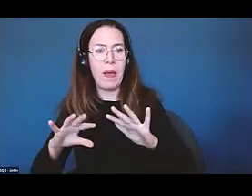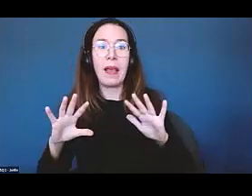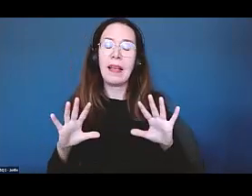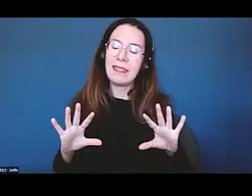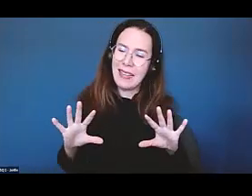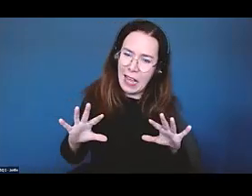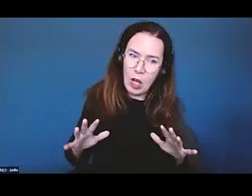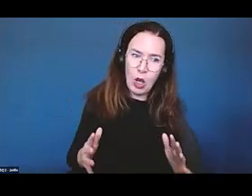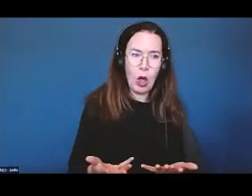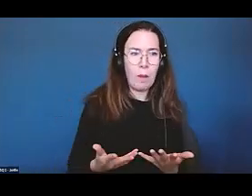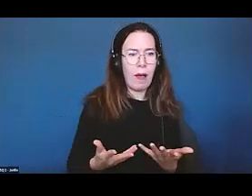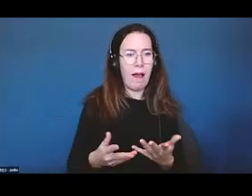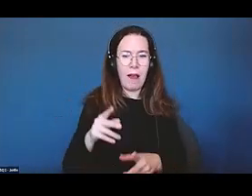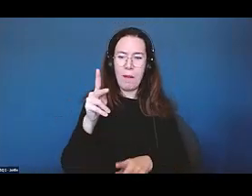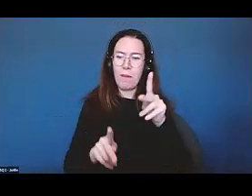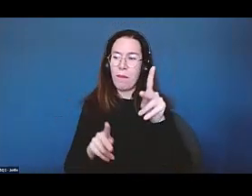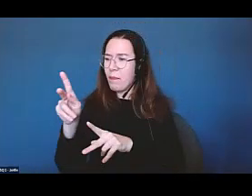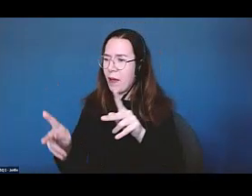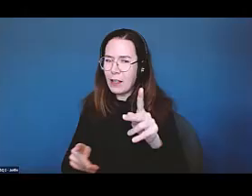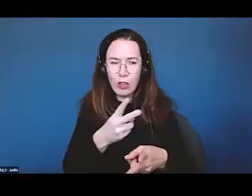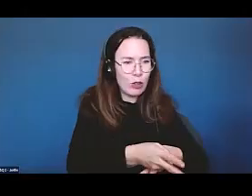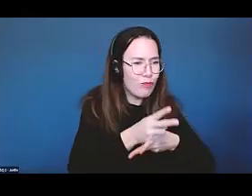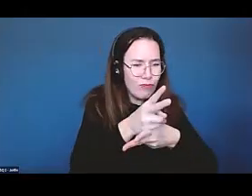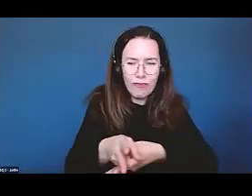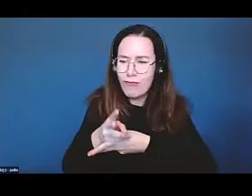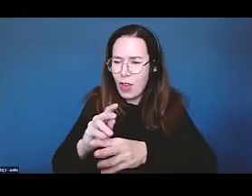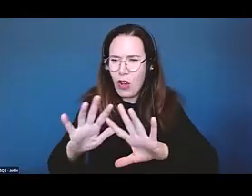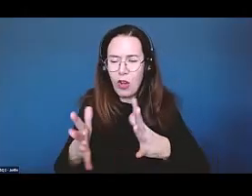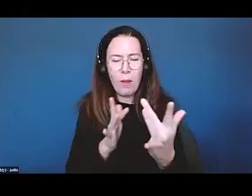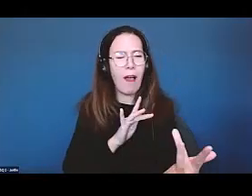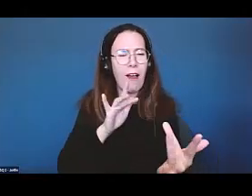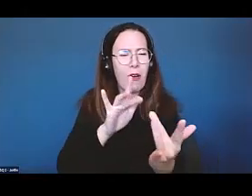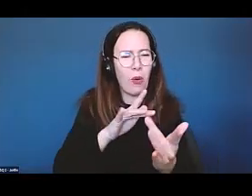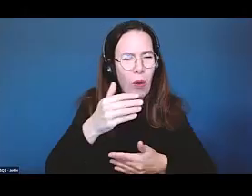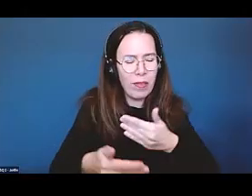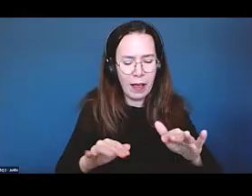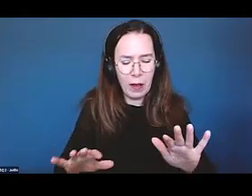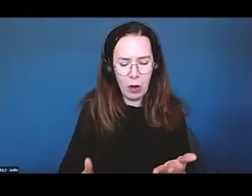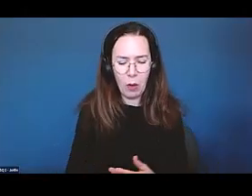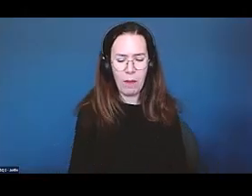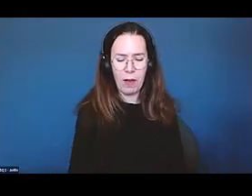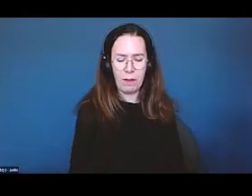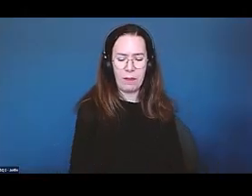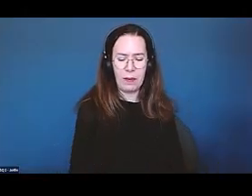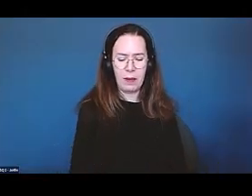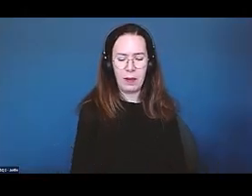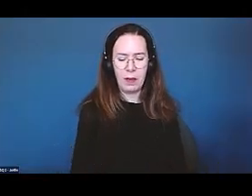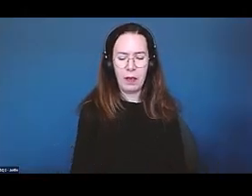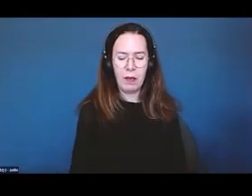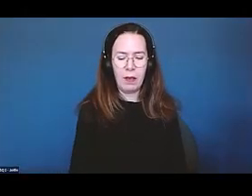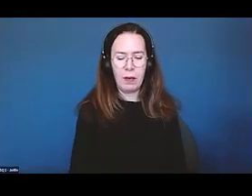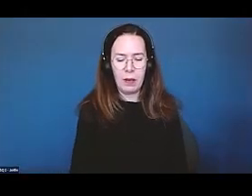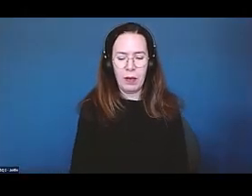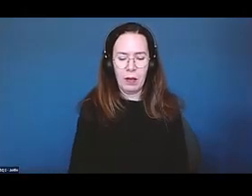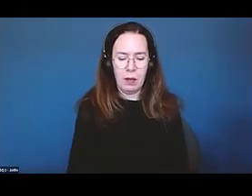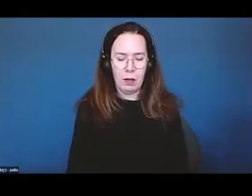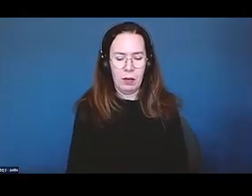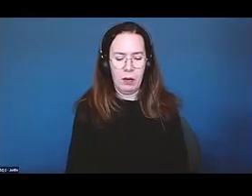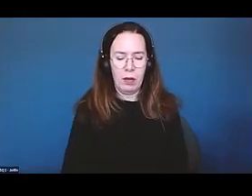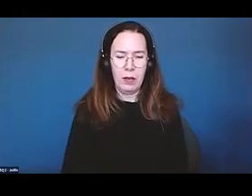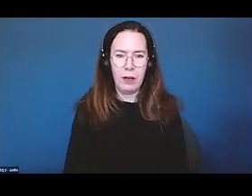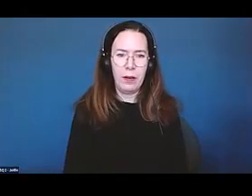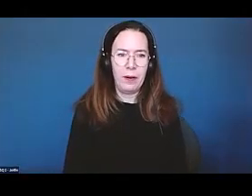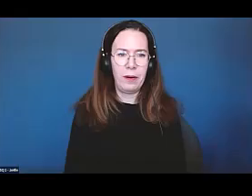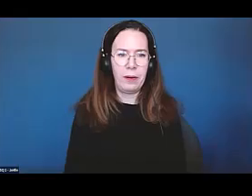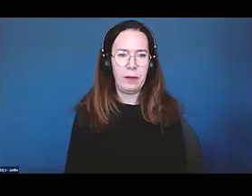il s'agit de comment nous approchons les personnes que nous servons. En fait, nous avons déterminé